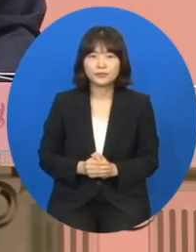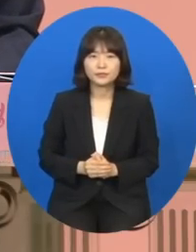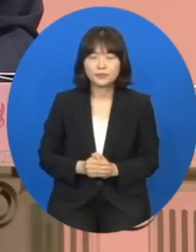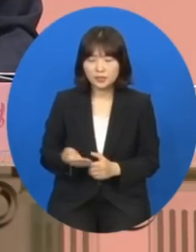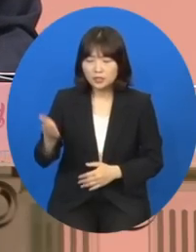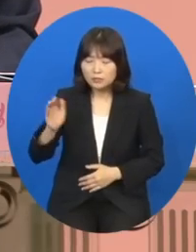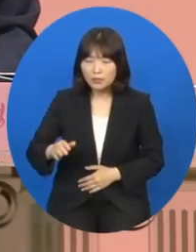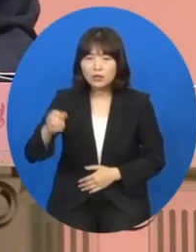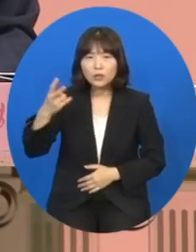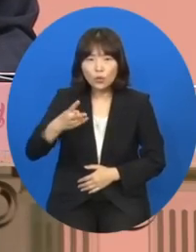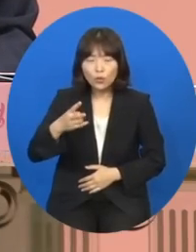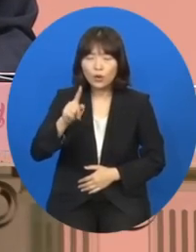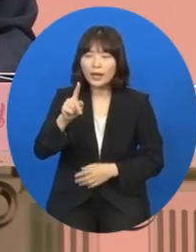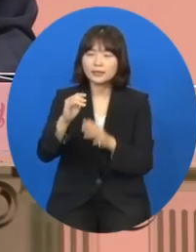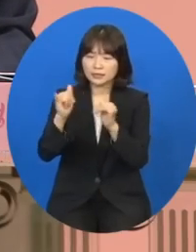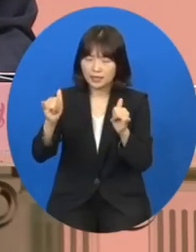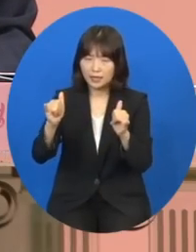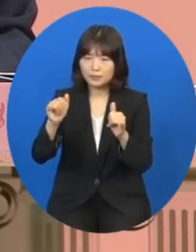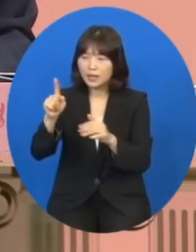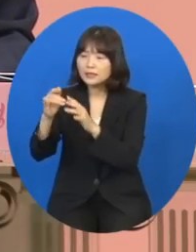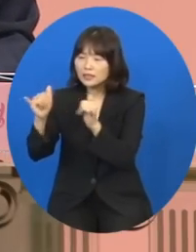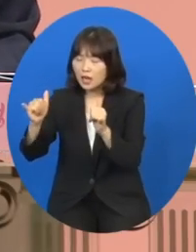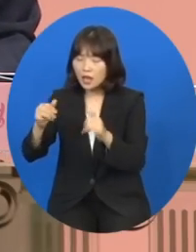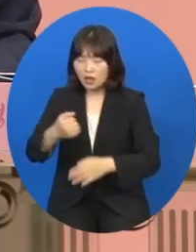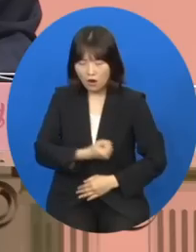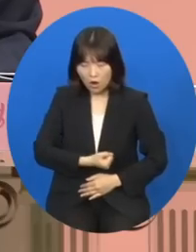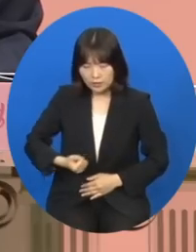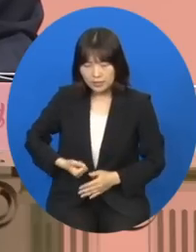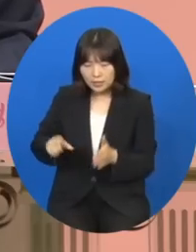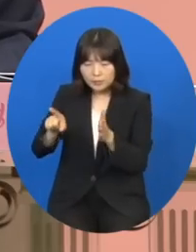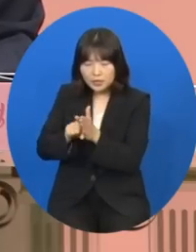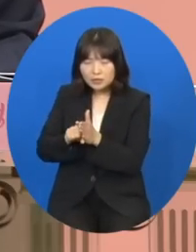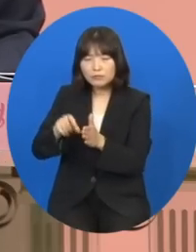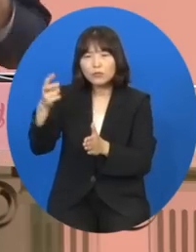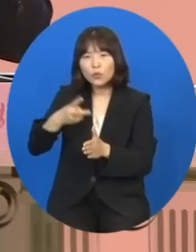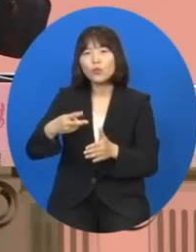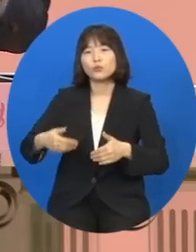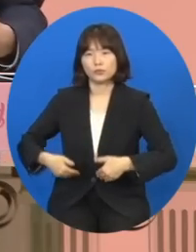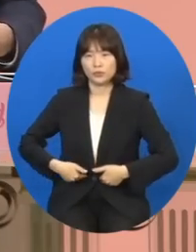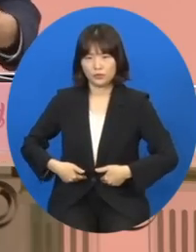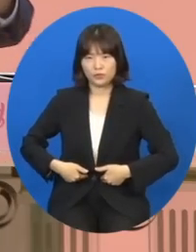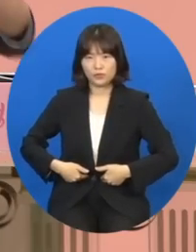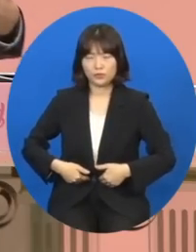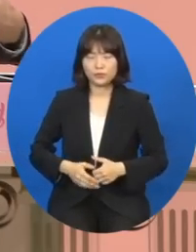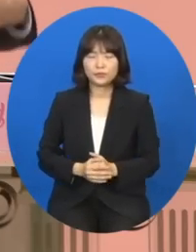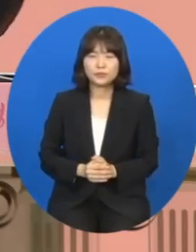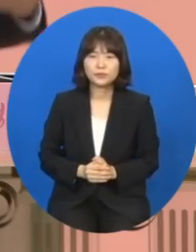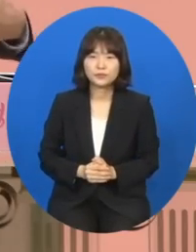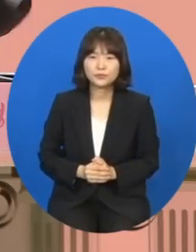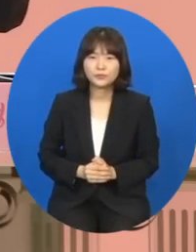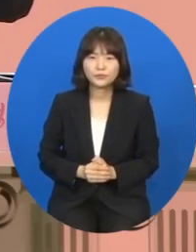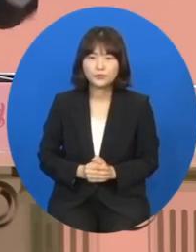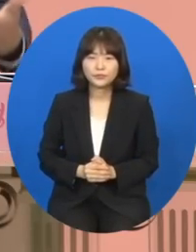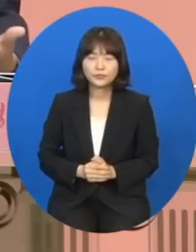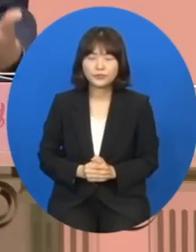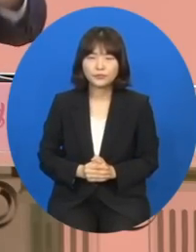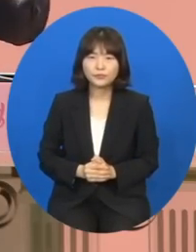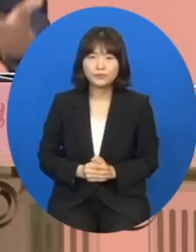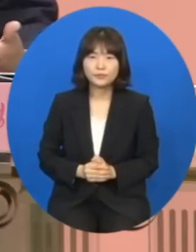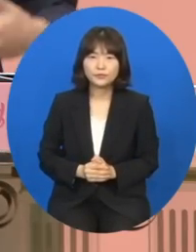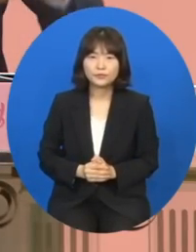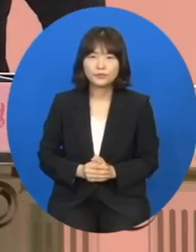그렇지만 또한 한사람 한사람의 헌신된 믿음도 1 필요합니다 나왓다 큐에서 아쳐의 뼈에 마시곤